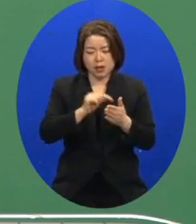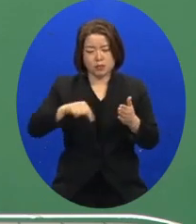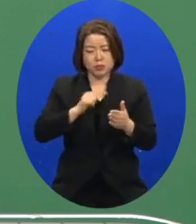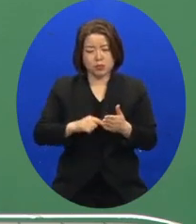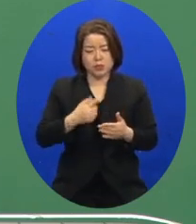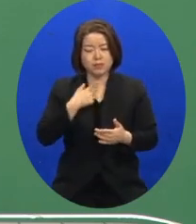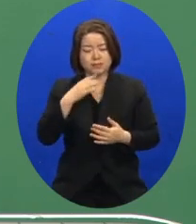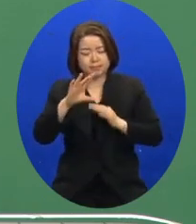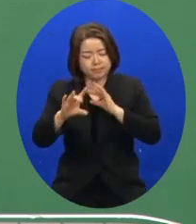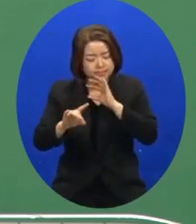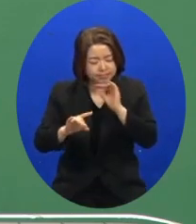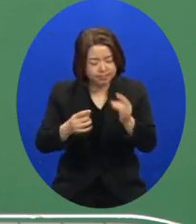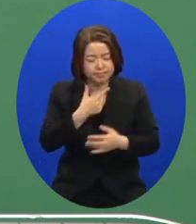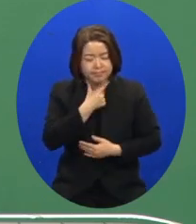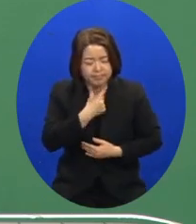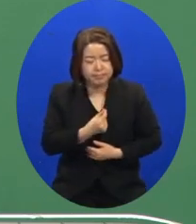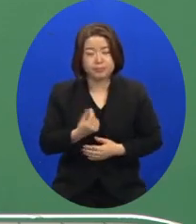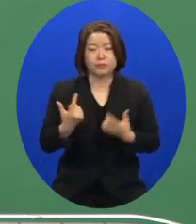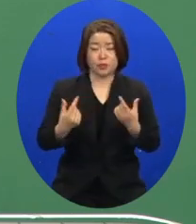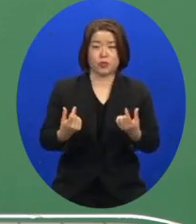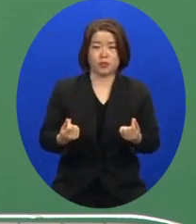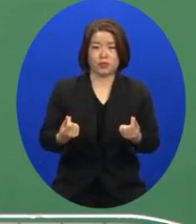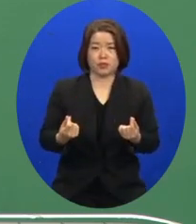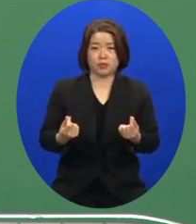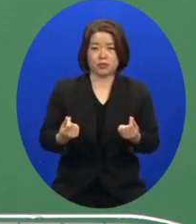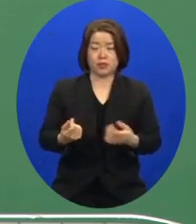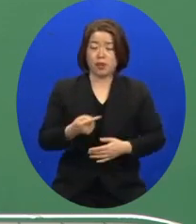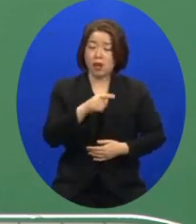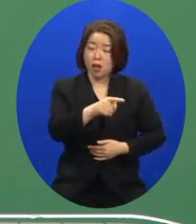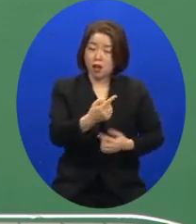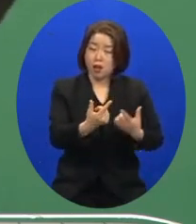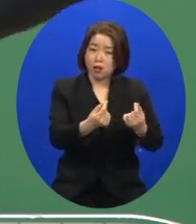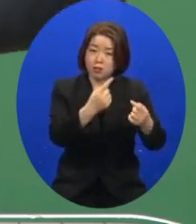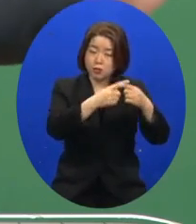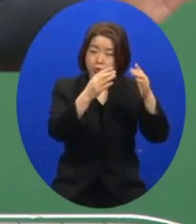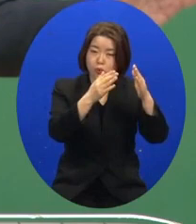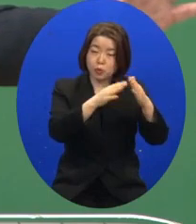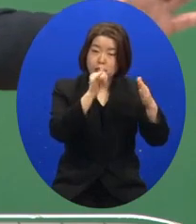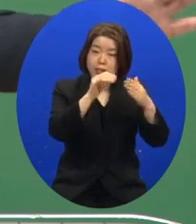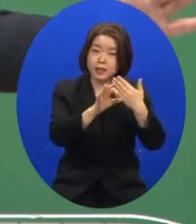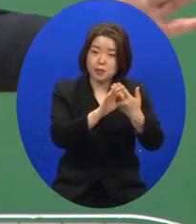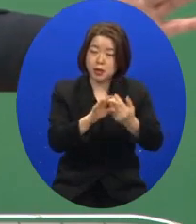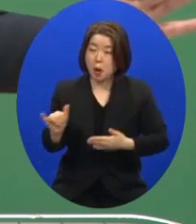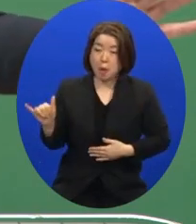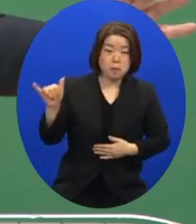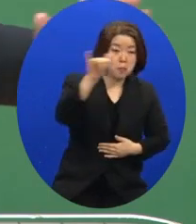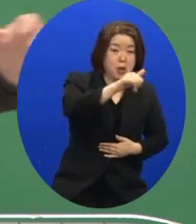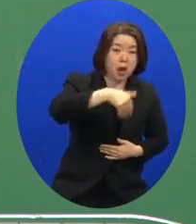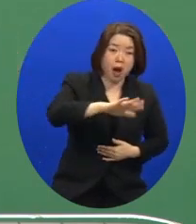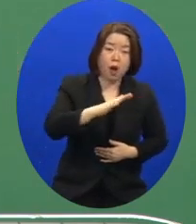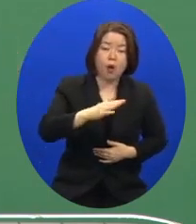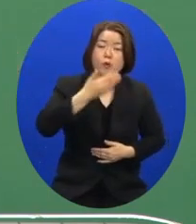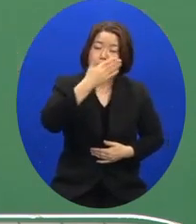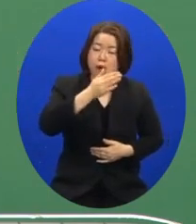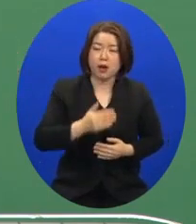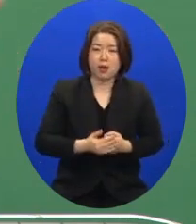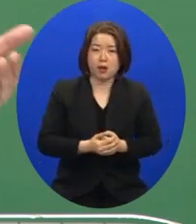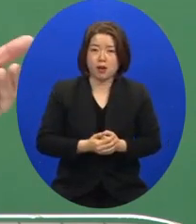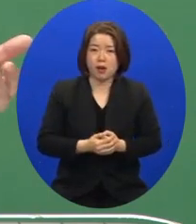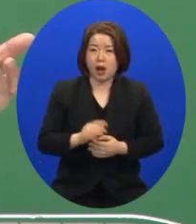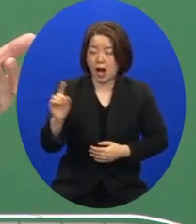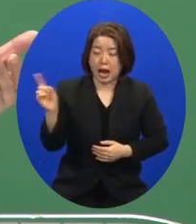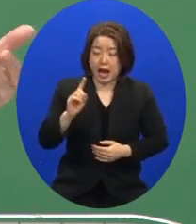갈망이었어요. 만약에 그런 교회가 있다면 정말 비행기를 타고서라도 갈 거예요. 아무런